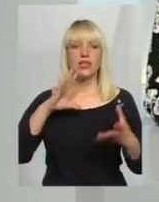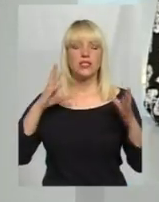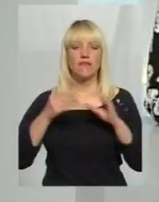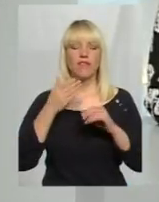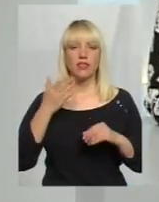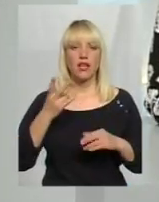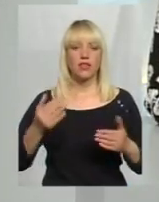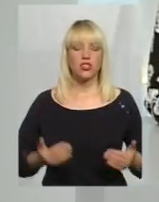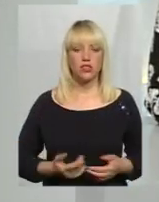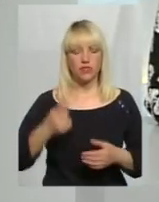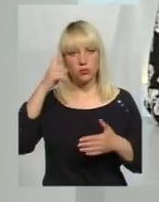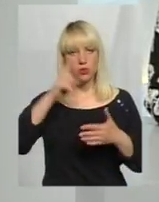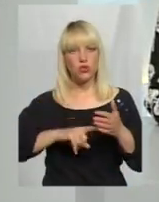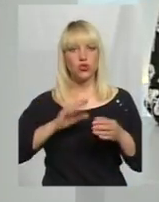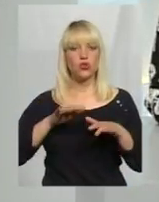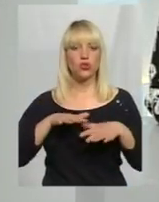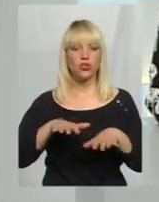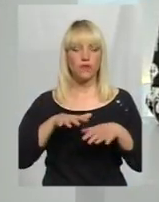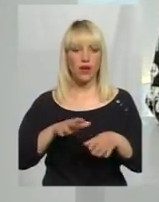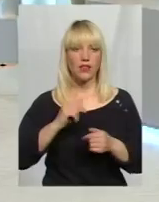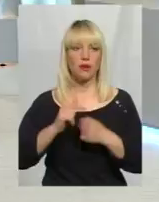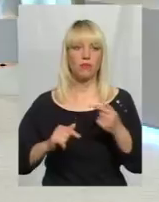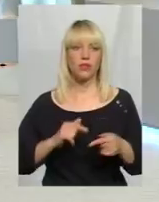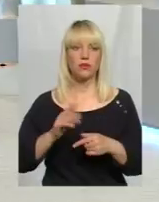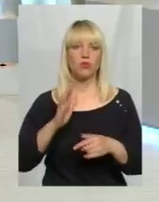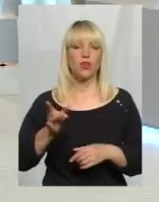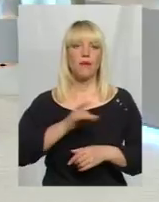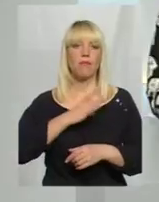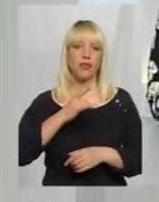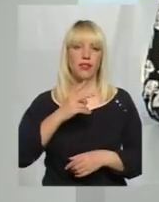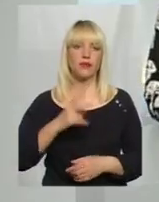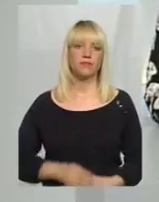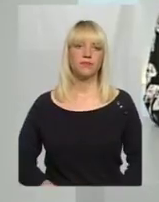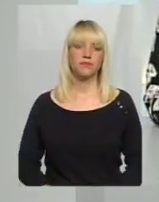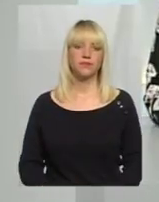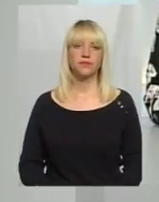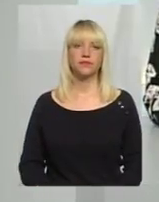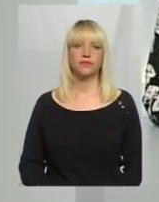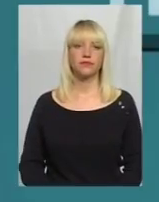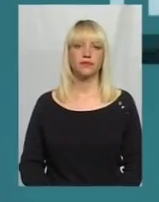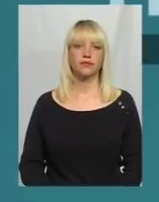що швейний бізнес у Хмельницькому таки стане білим чи білішим. Давайте послухаємо.